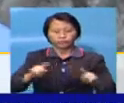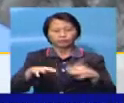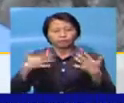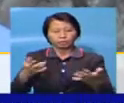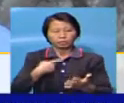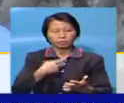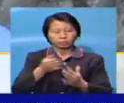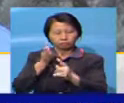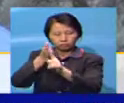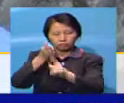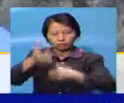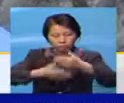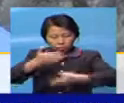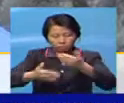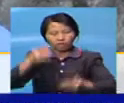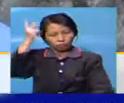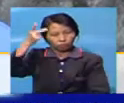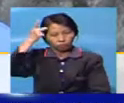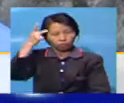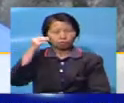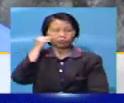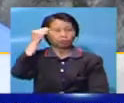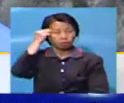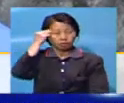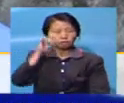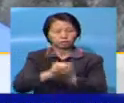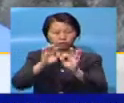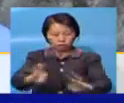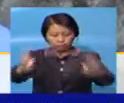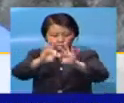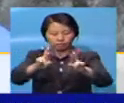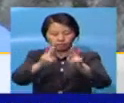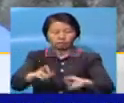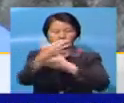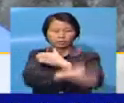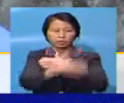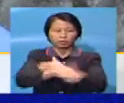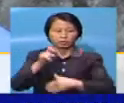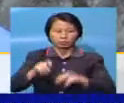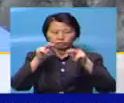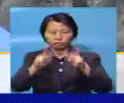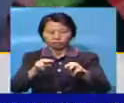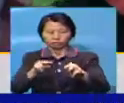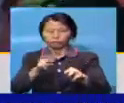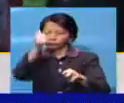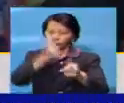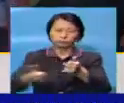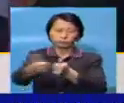ke proses politik matang, di mana kepentingan rakyat, kepentingan negara sepatutnya dilihat mengatasi